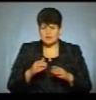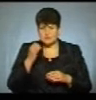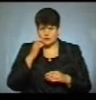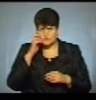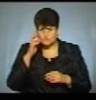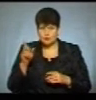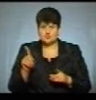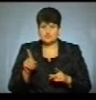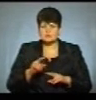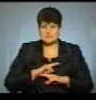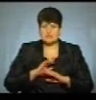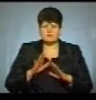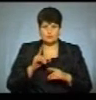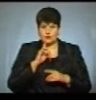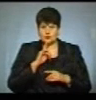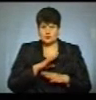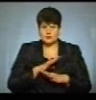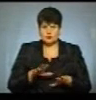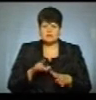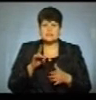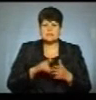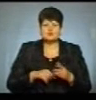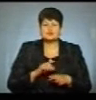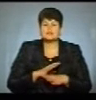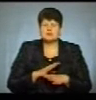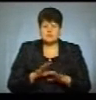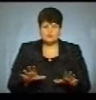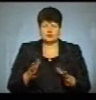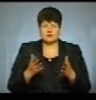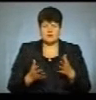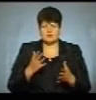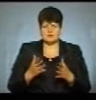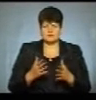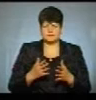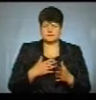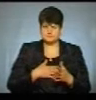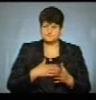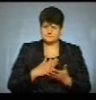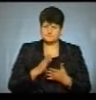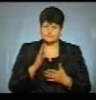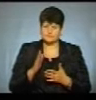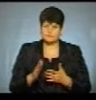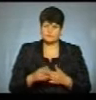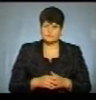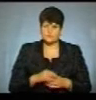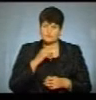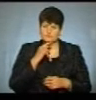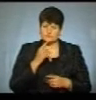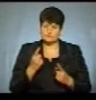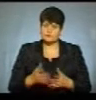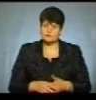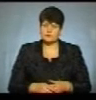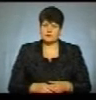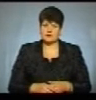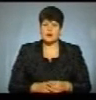летальних випадків поки що не було, і надіємося, що їх не буде, але все ж таки настороженість має бути надзвичайно високою. Ви знаєте, коли зараз